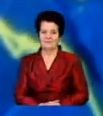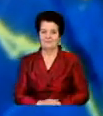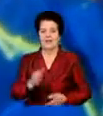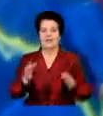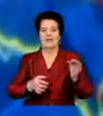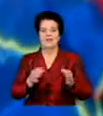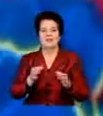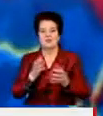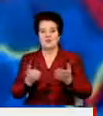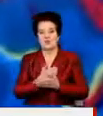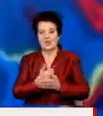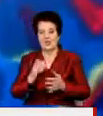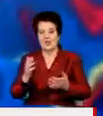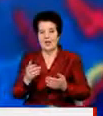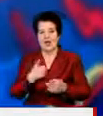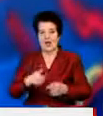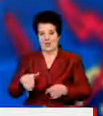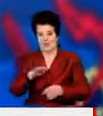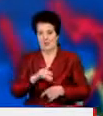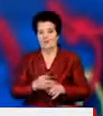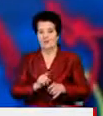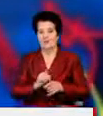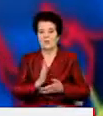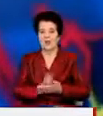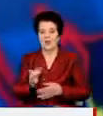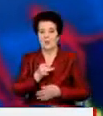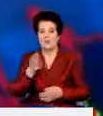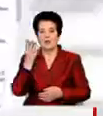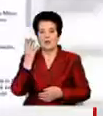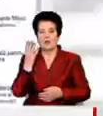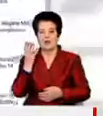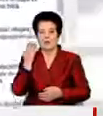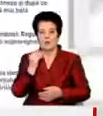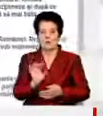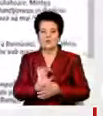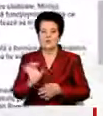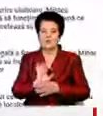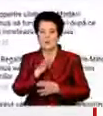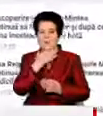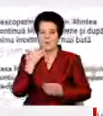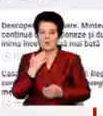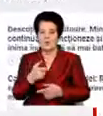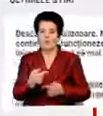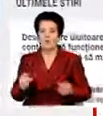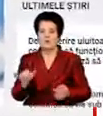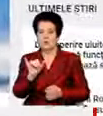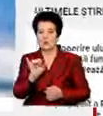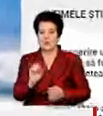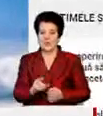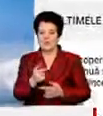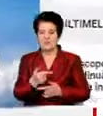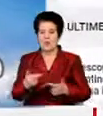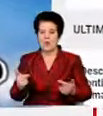Cea mai accesată știre de pe site-ul nostru vorbește despre faptul că Republica Moldova dorește să exporte mai multe produse în Uniunea Europeană, deși